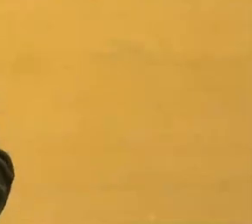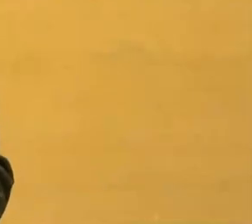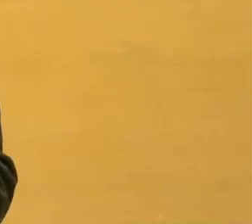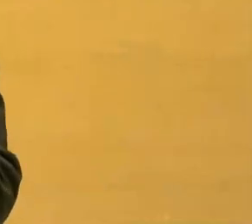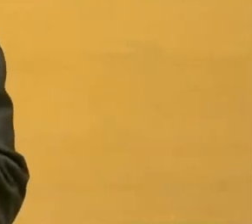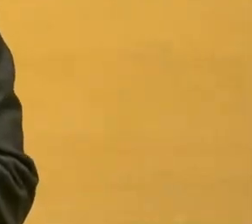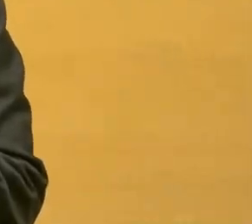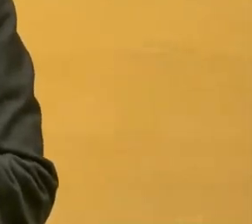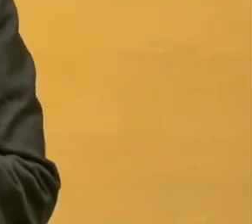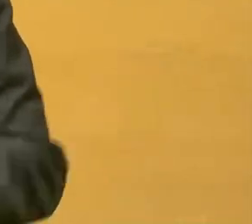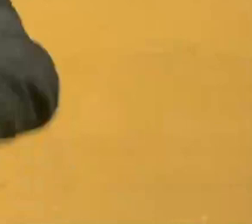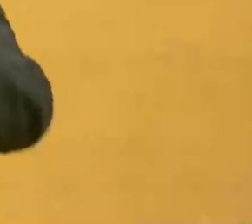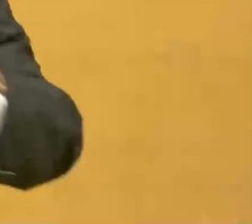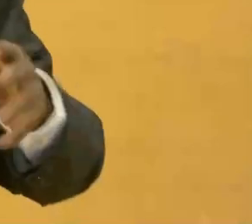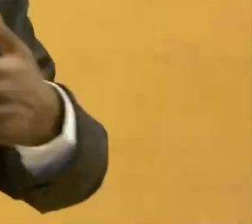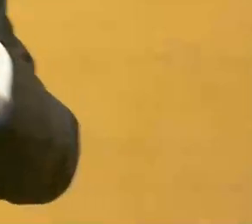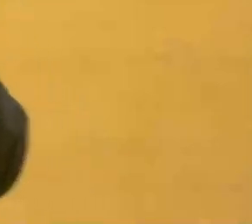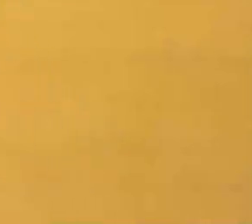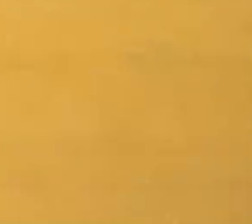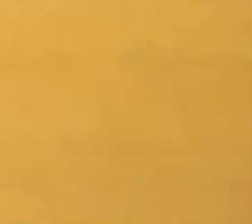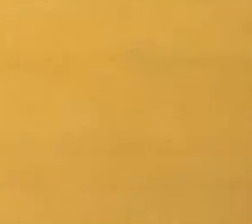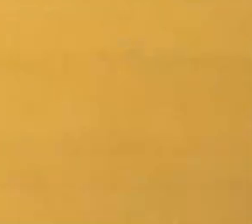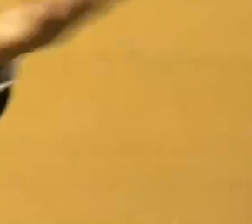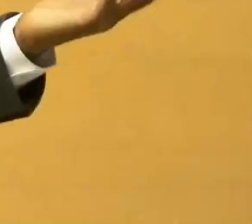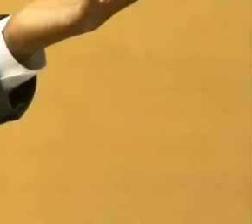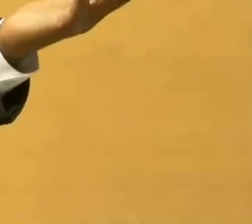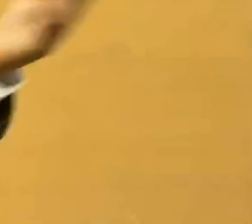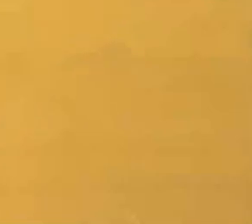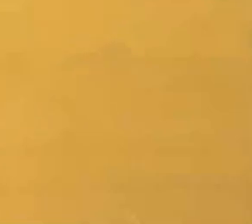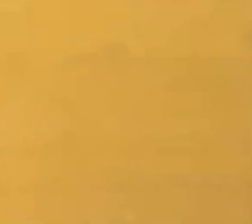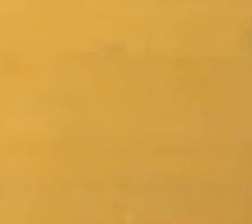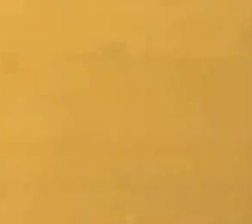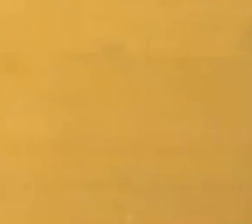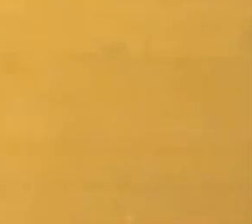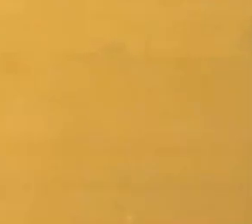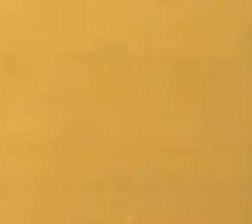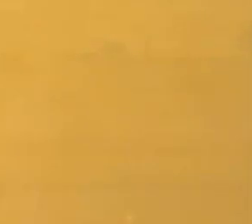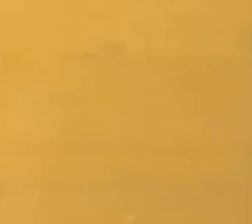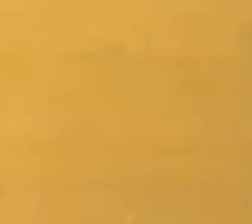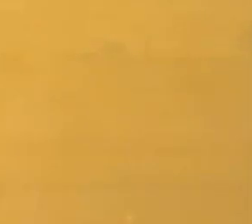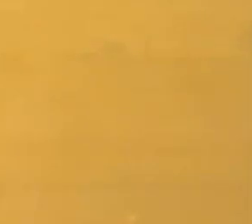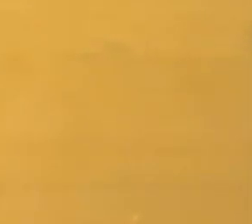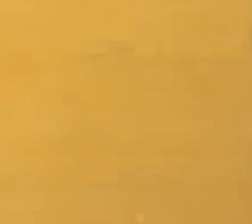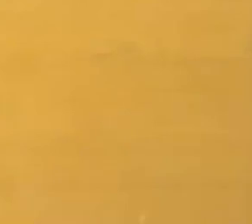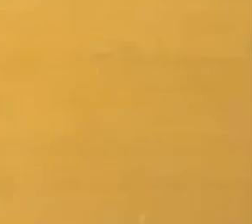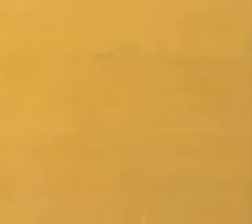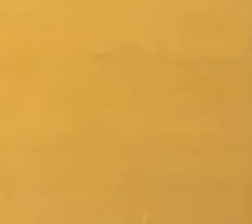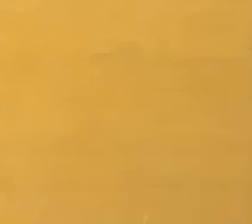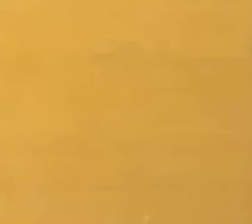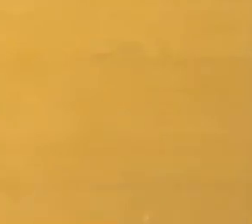enfant. Il va se lever. Rappelez-vous, je n'avais pas cette audace là avant. Mais maintenant, je suis le